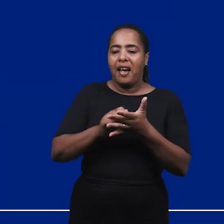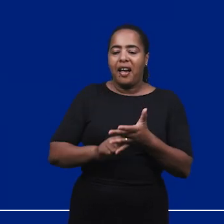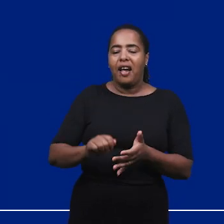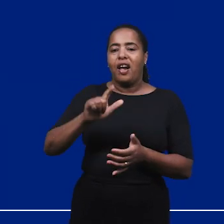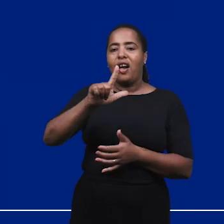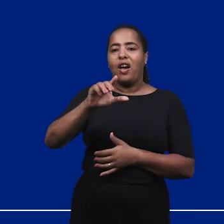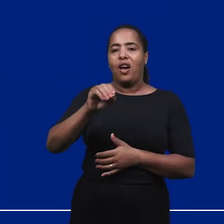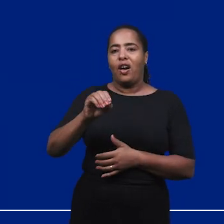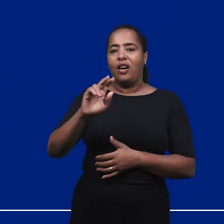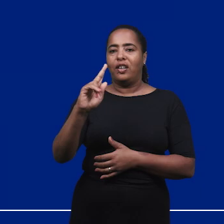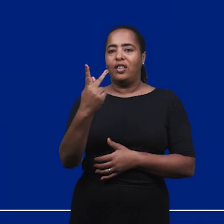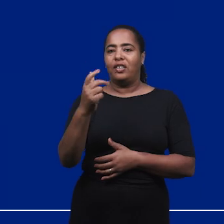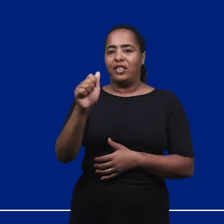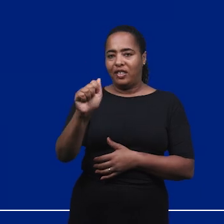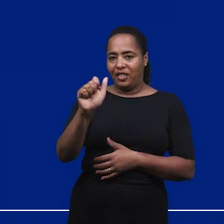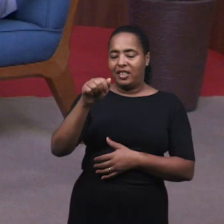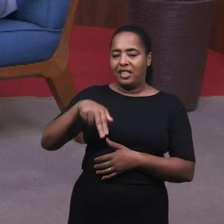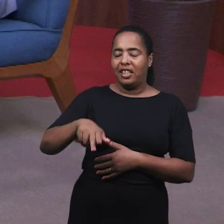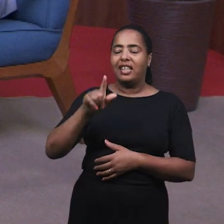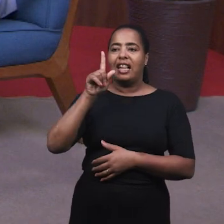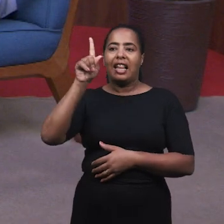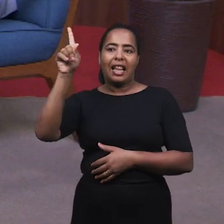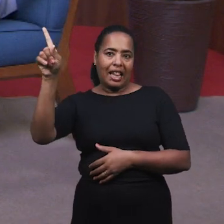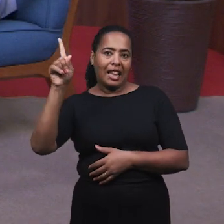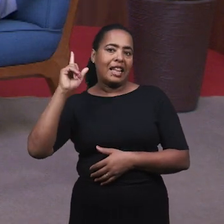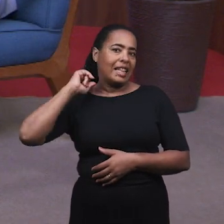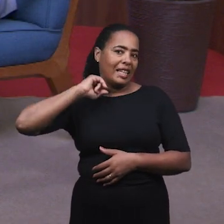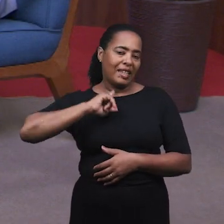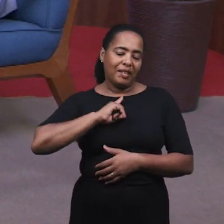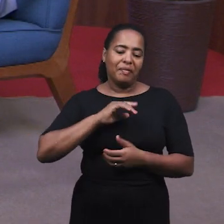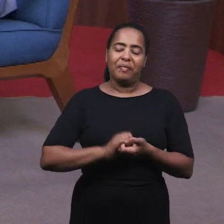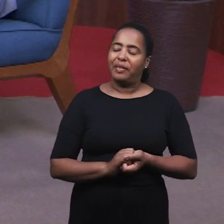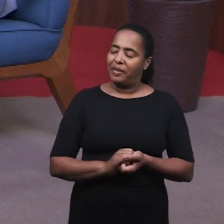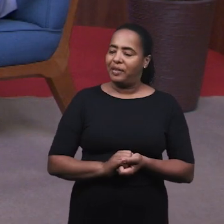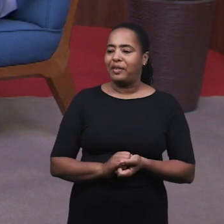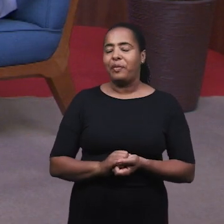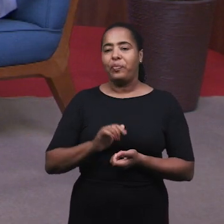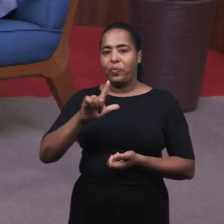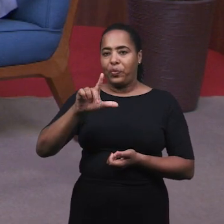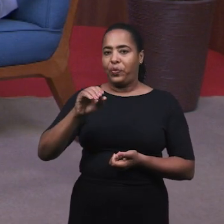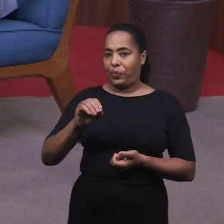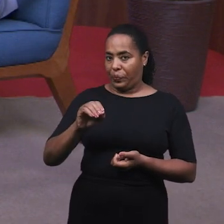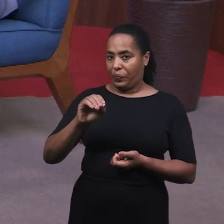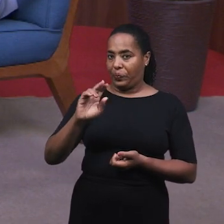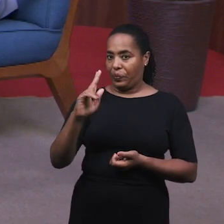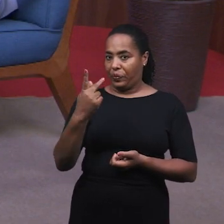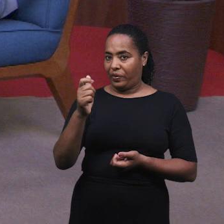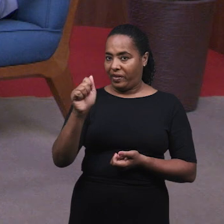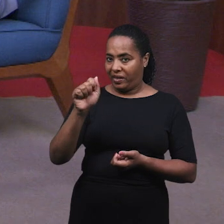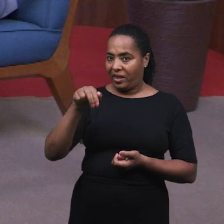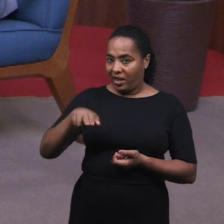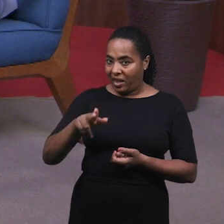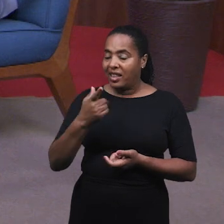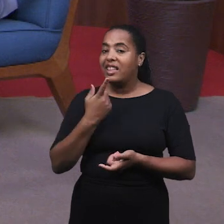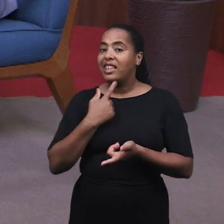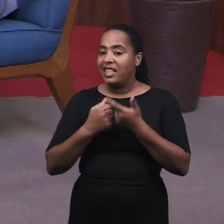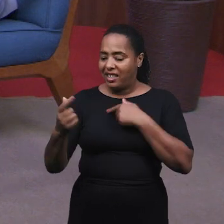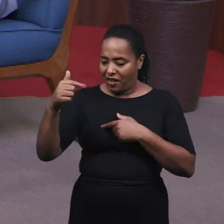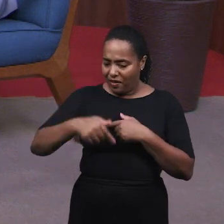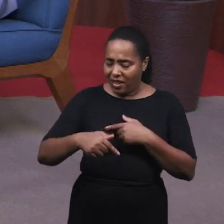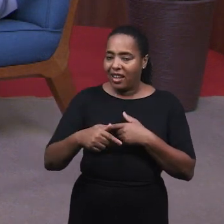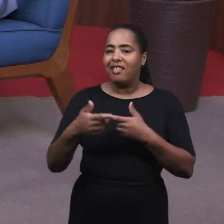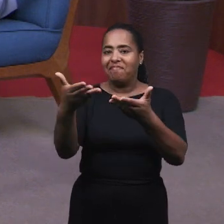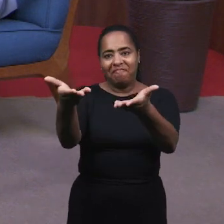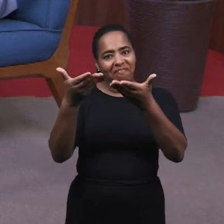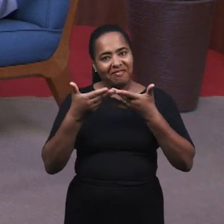pour assister à l'enregistrement. C'est Laurent de Souza, d'Aimorés, Minas Gerais. Laurent, quand vous voulez venir ici,